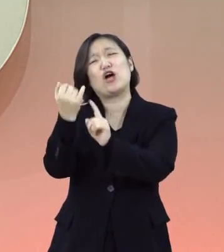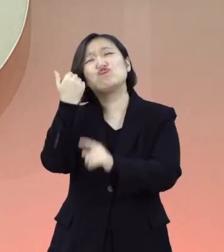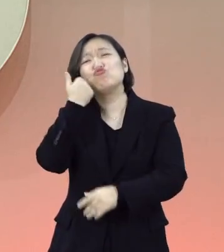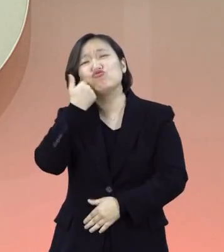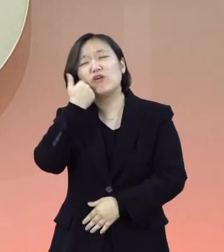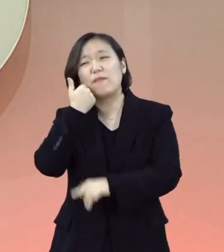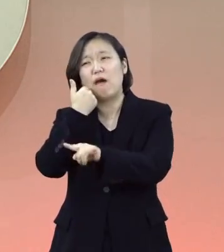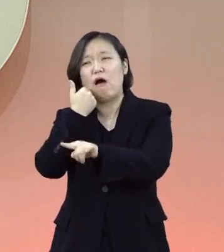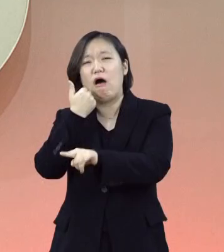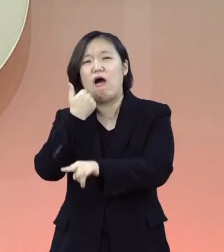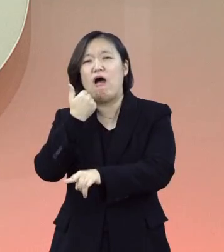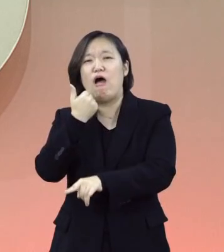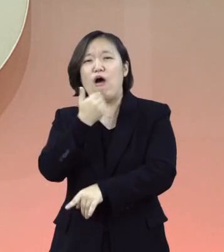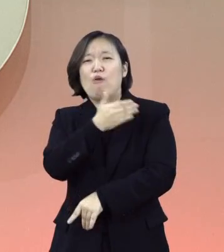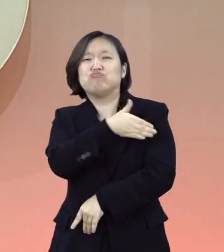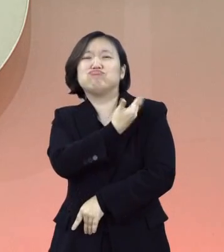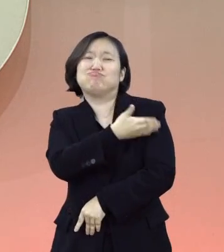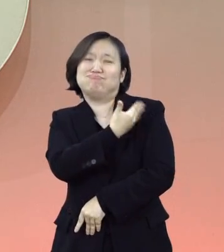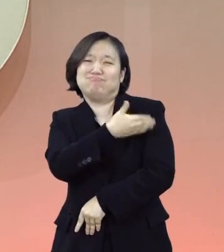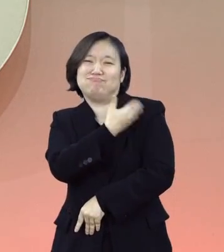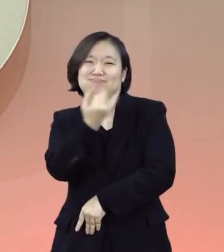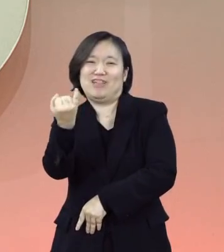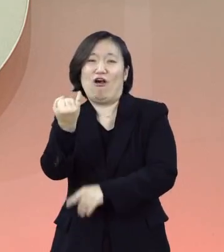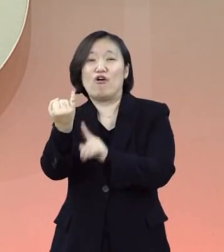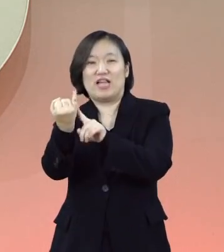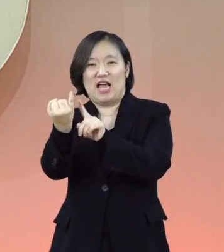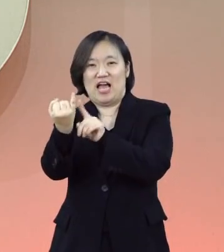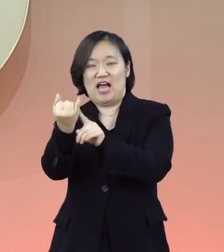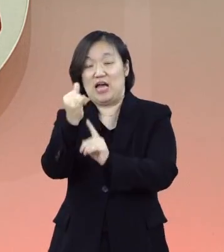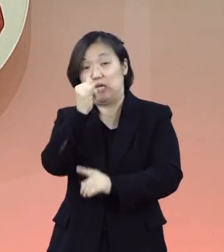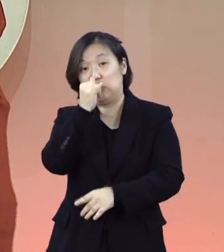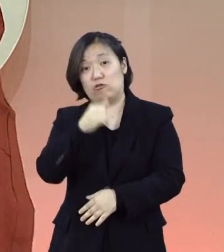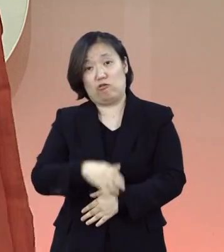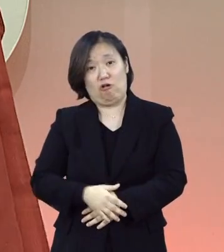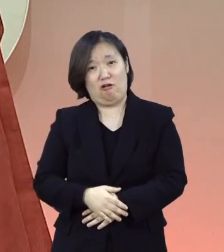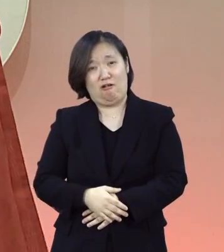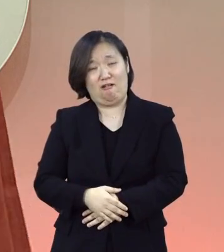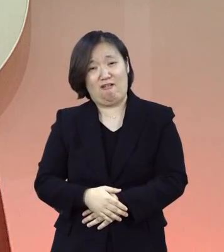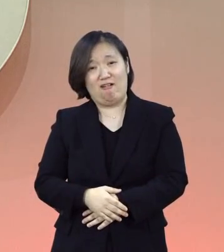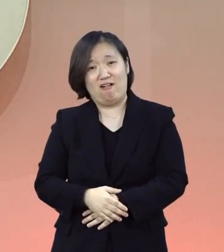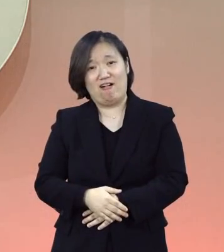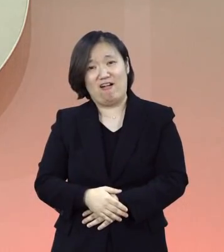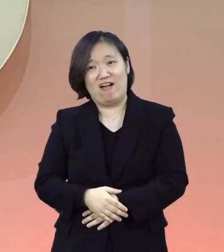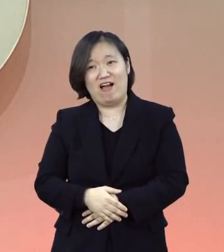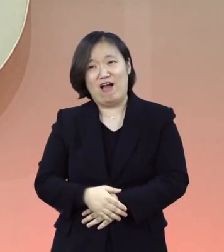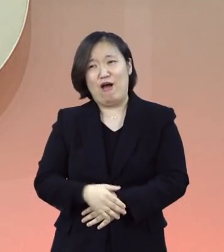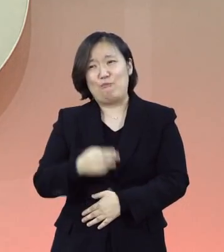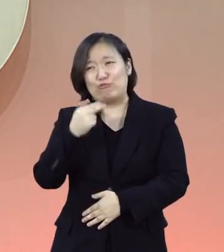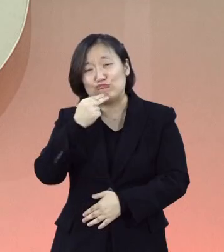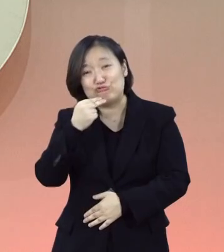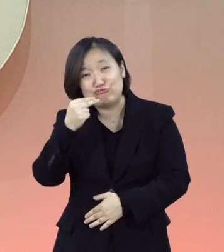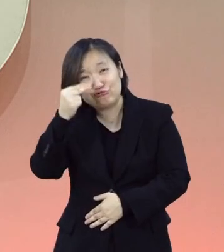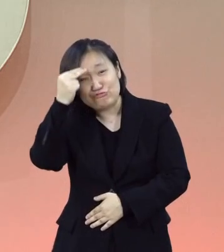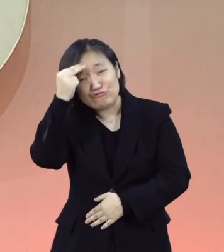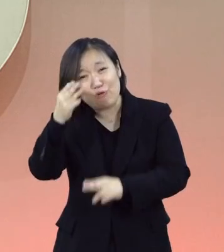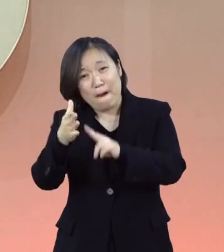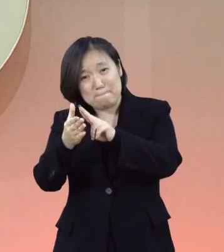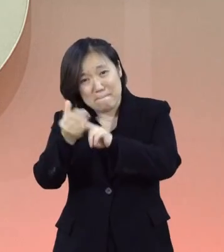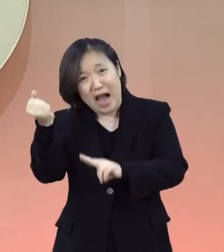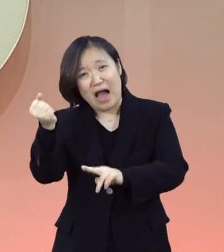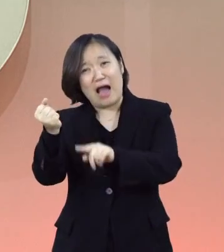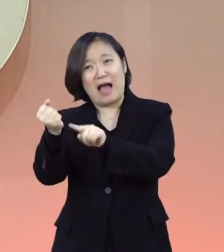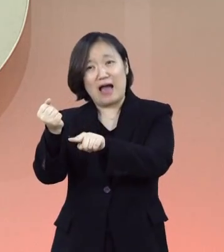파는 여자였다고 합니다. 몸을 파는 여인이었는데 그래서 이제 유흥업소에서 술집이나